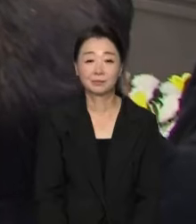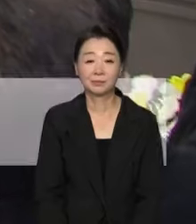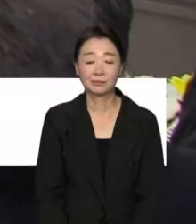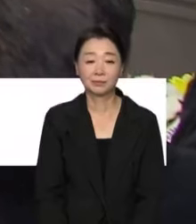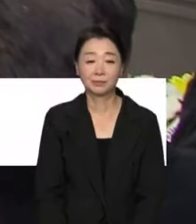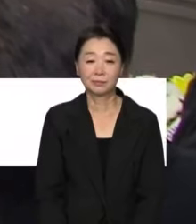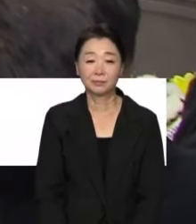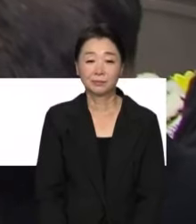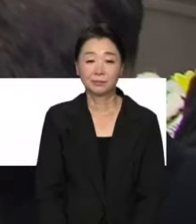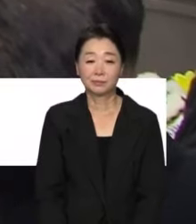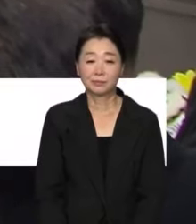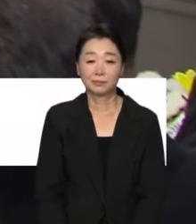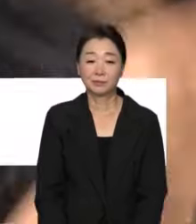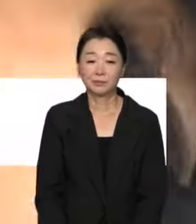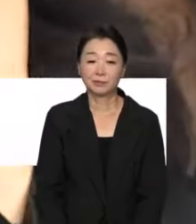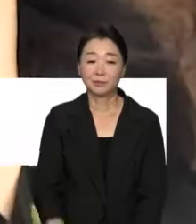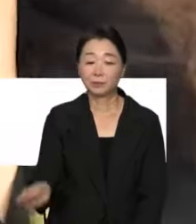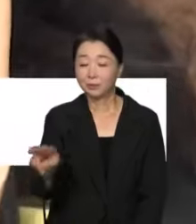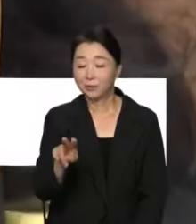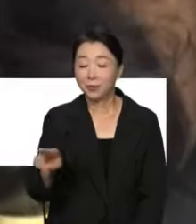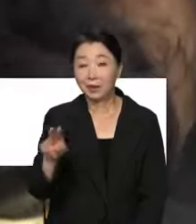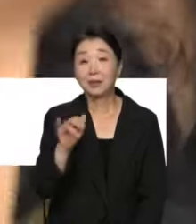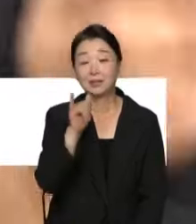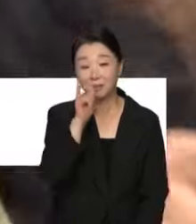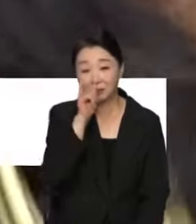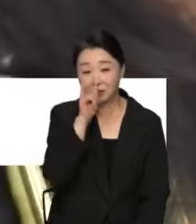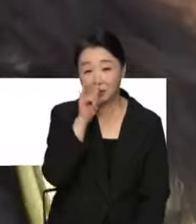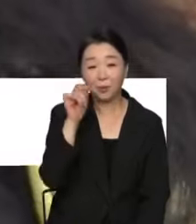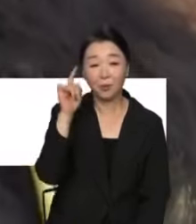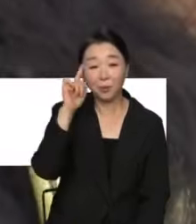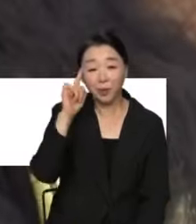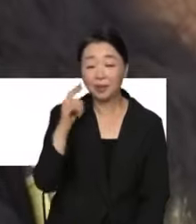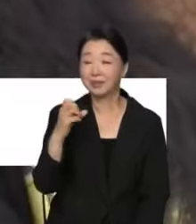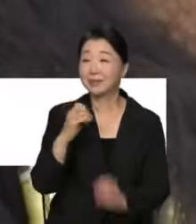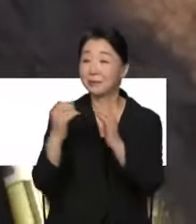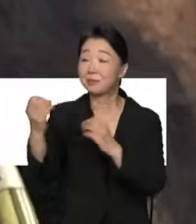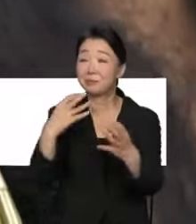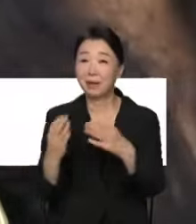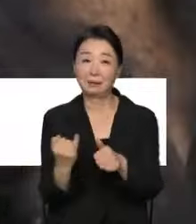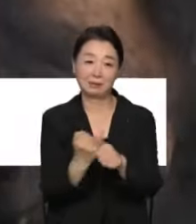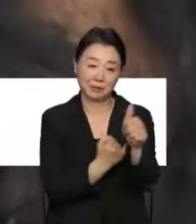동네살이 모두 사람들이 사랑 같이 세워